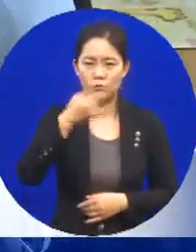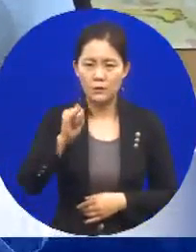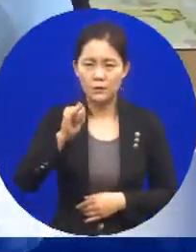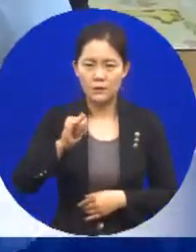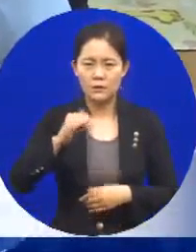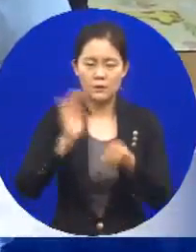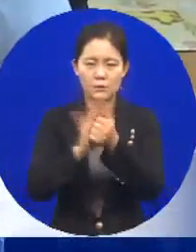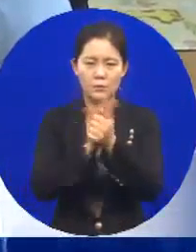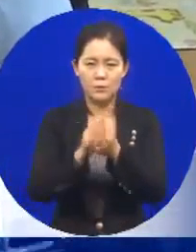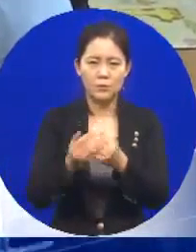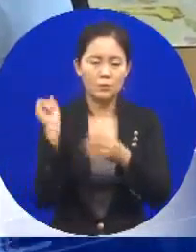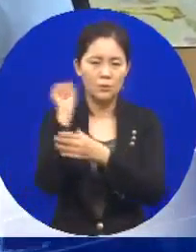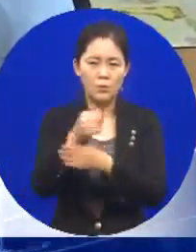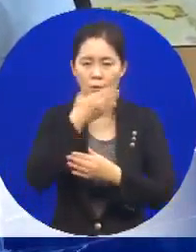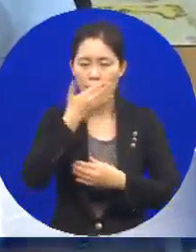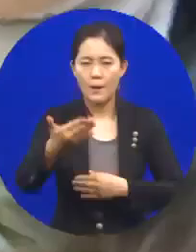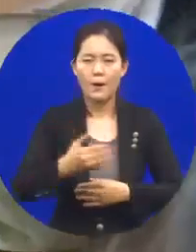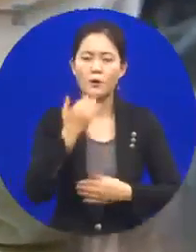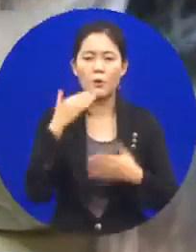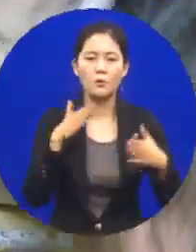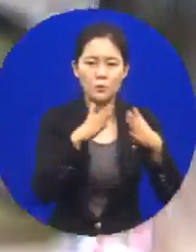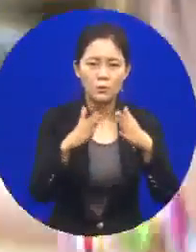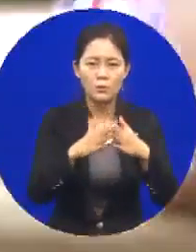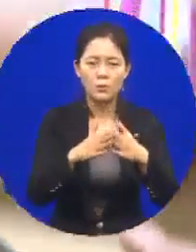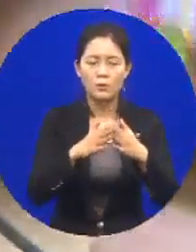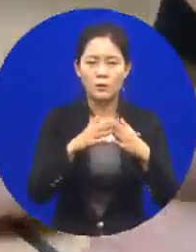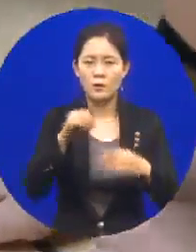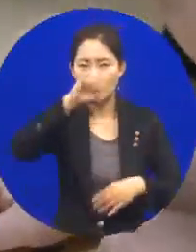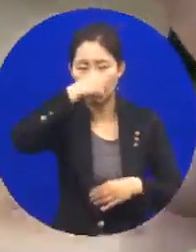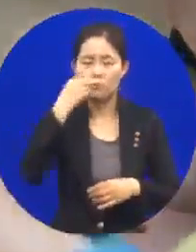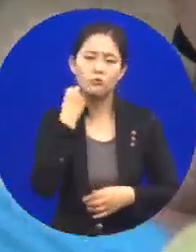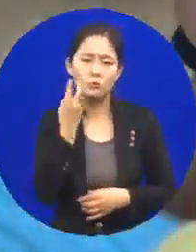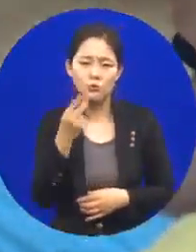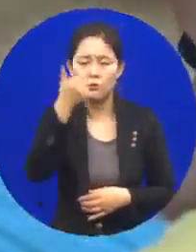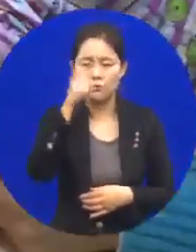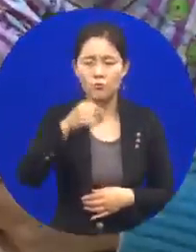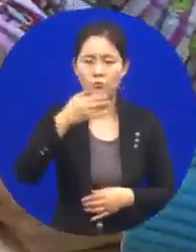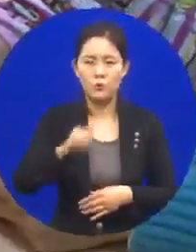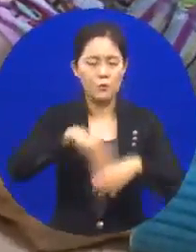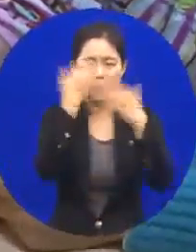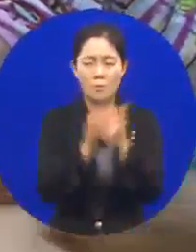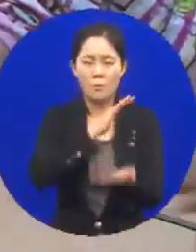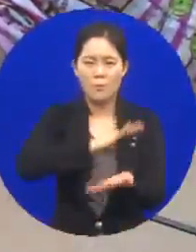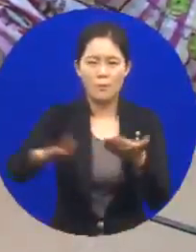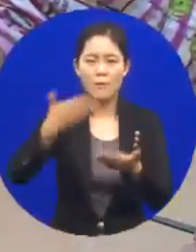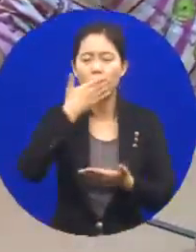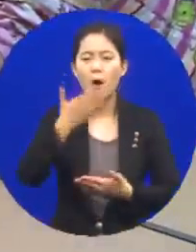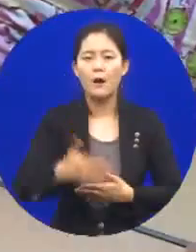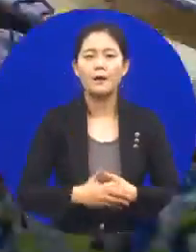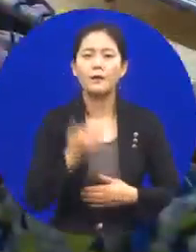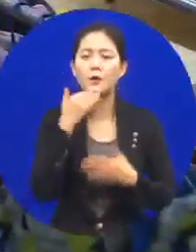누리과정 지원 예산안을 통과시켰습니다. 시는 경기도가 준 예산으로 내려준 두 달치 누리과정 예산을 모두 사용한